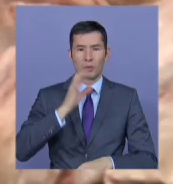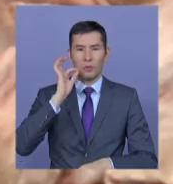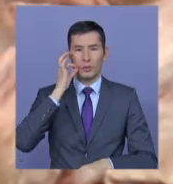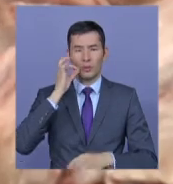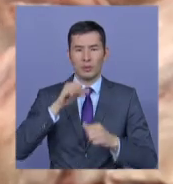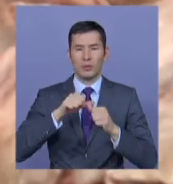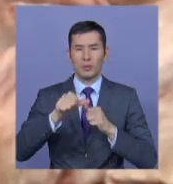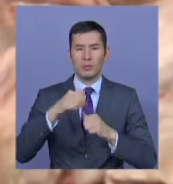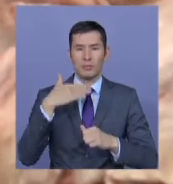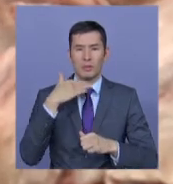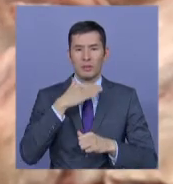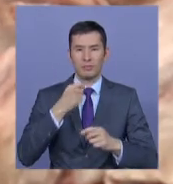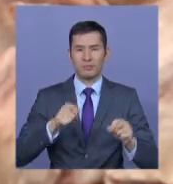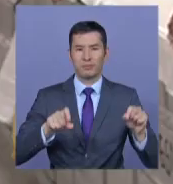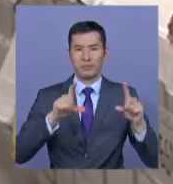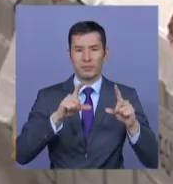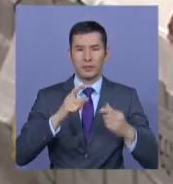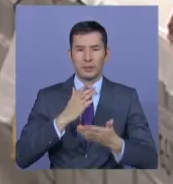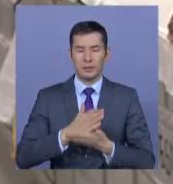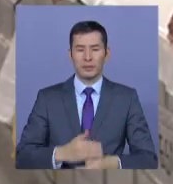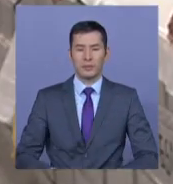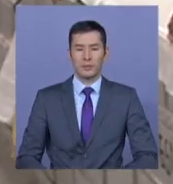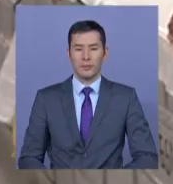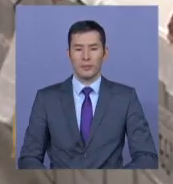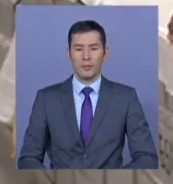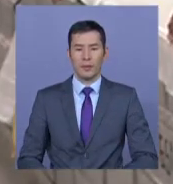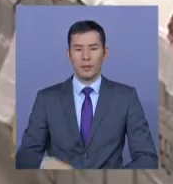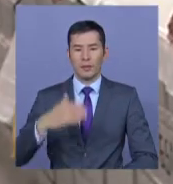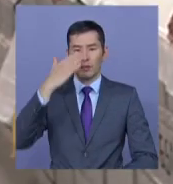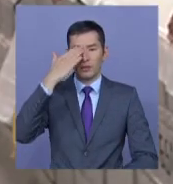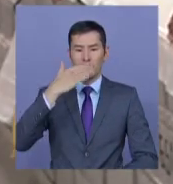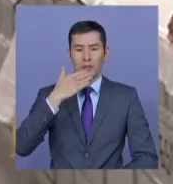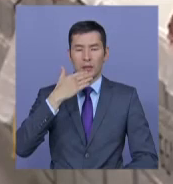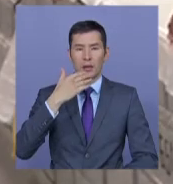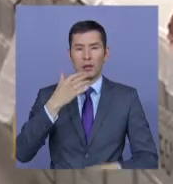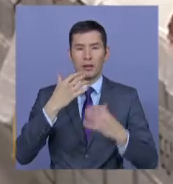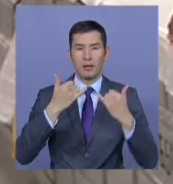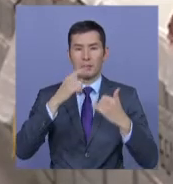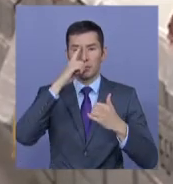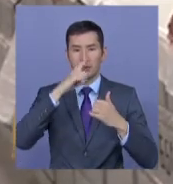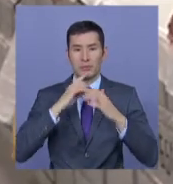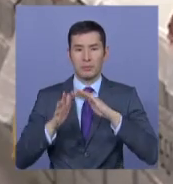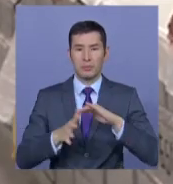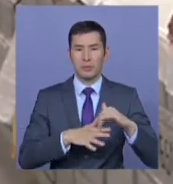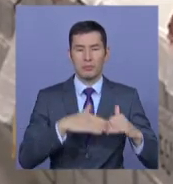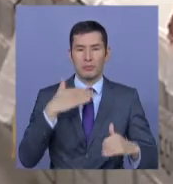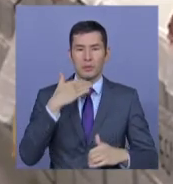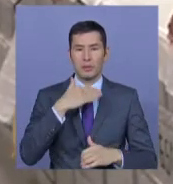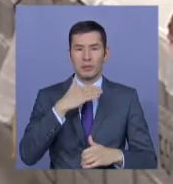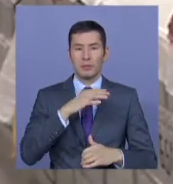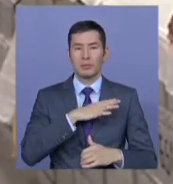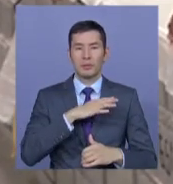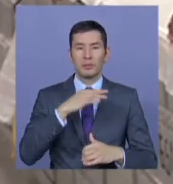әсіресе ет бағасының шарықтағанын айтады. Жаздан бағасынан бізде қазір бір ай бұрын уже қымбаттады. Бізде 1600 теңгеден